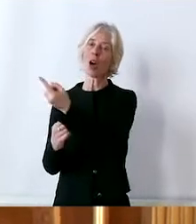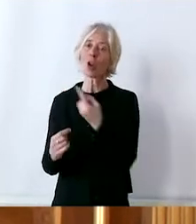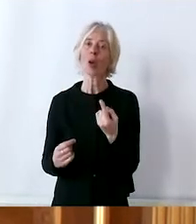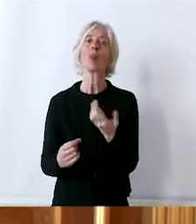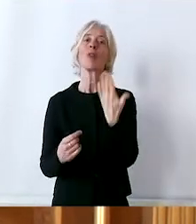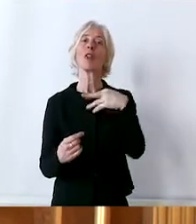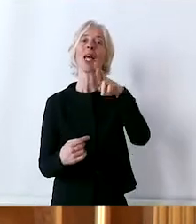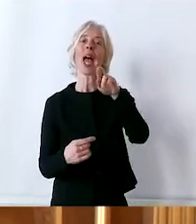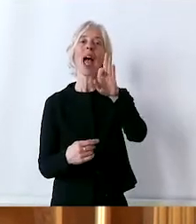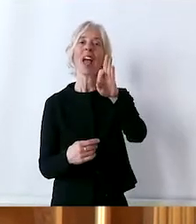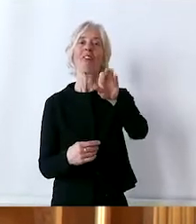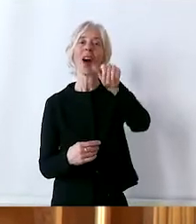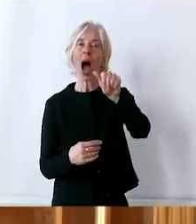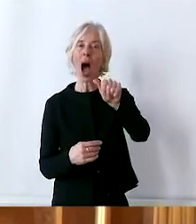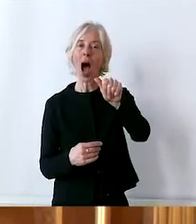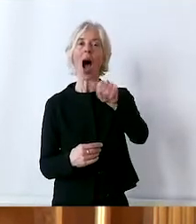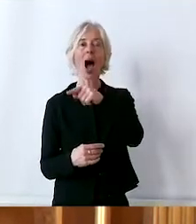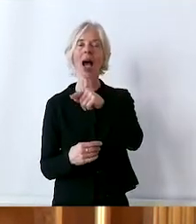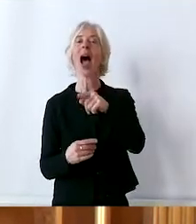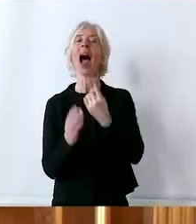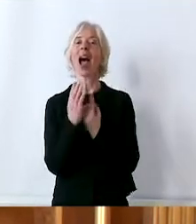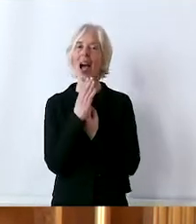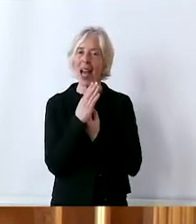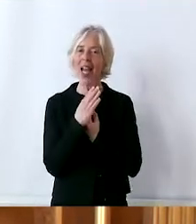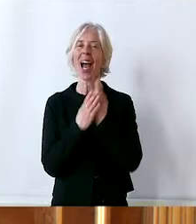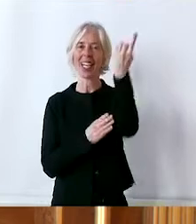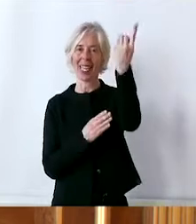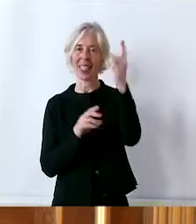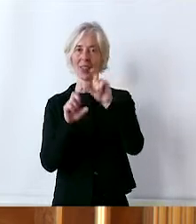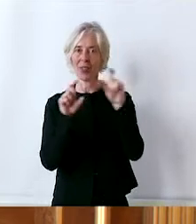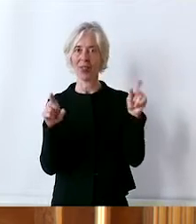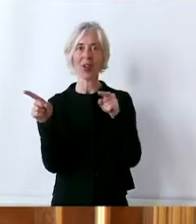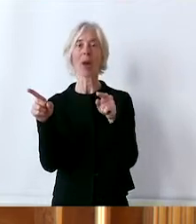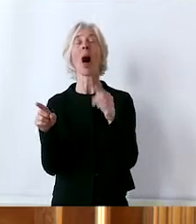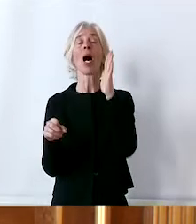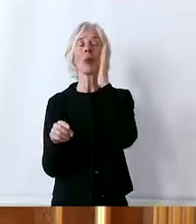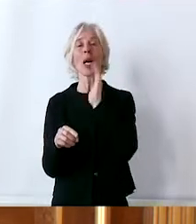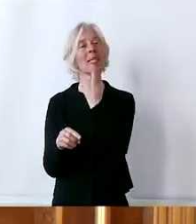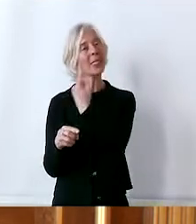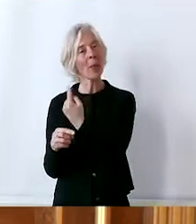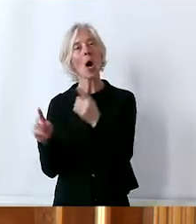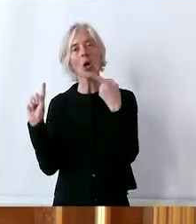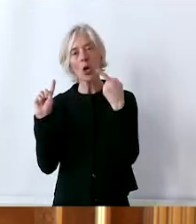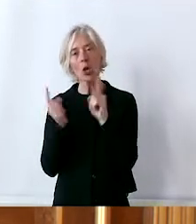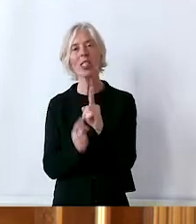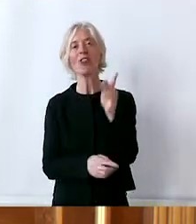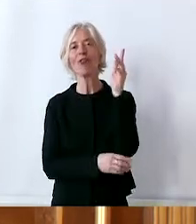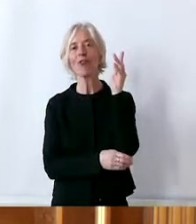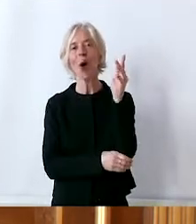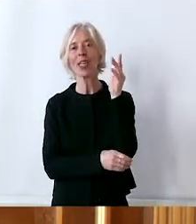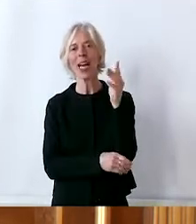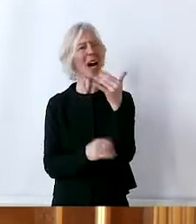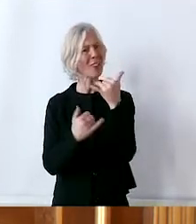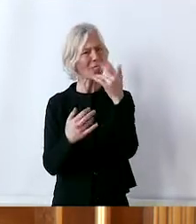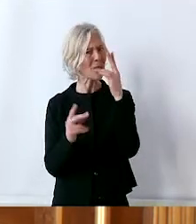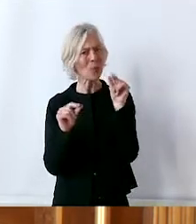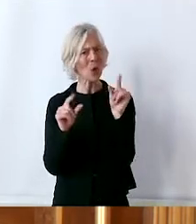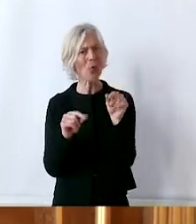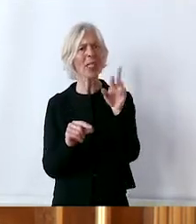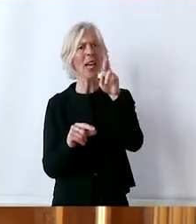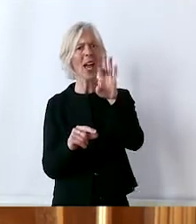halten. Wie sieht es eigentlich aus mit den im Text schon angedeuteten Themen Umweltschutz bei RFA?